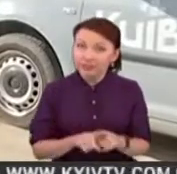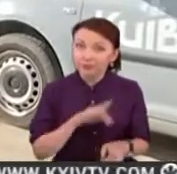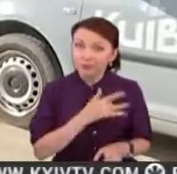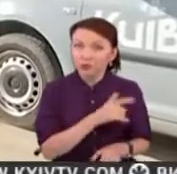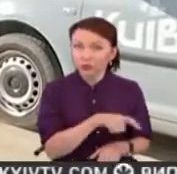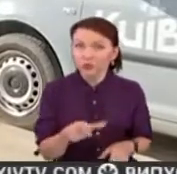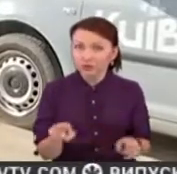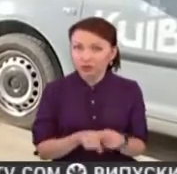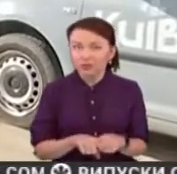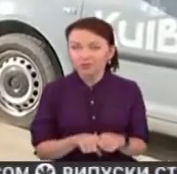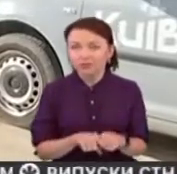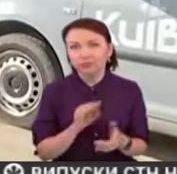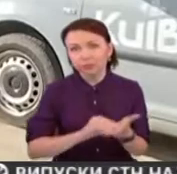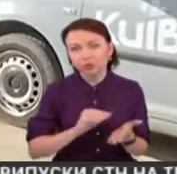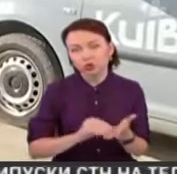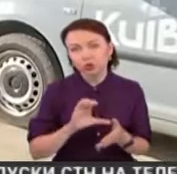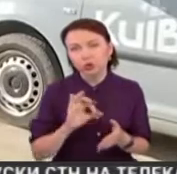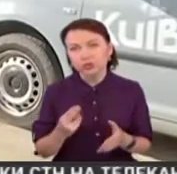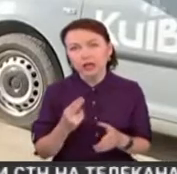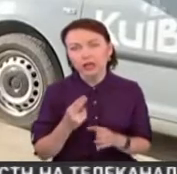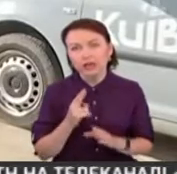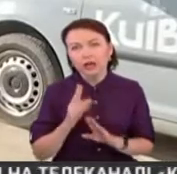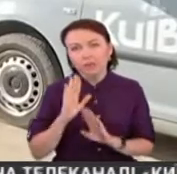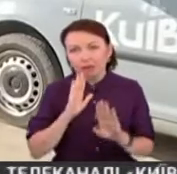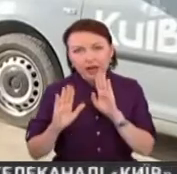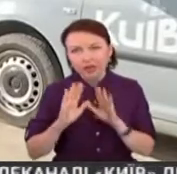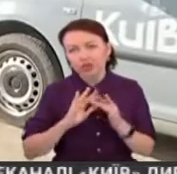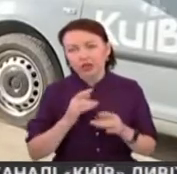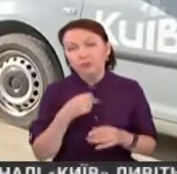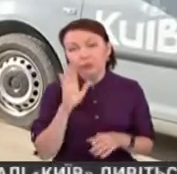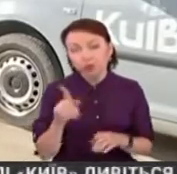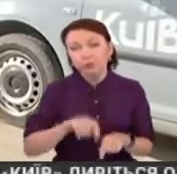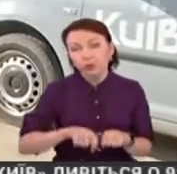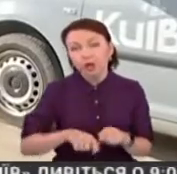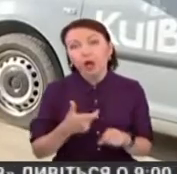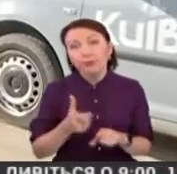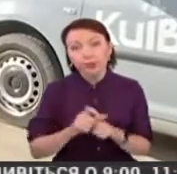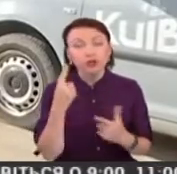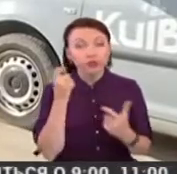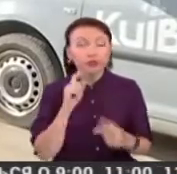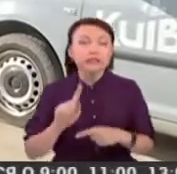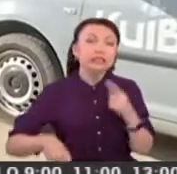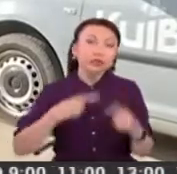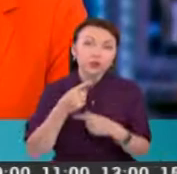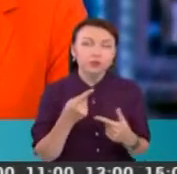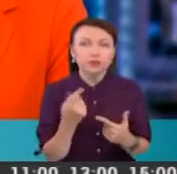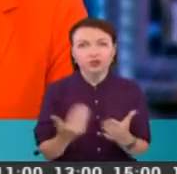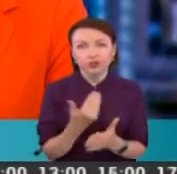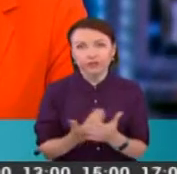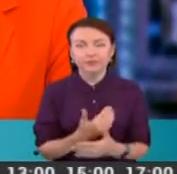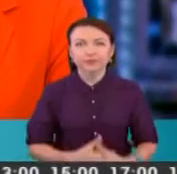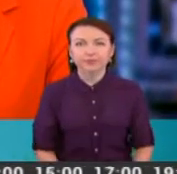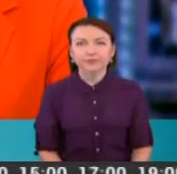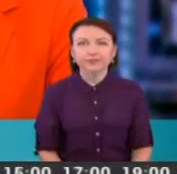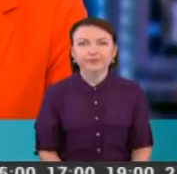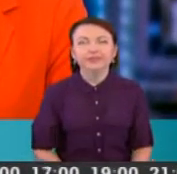місцевих також. Вони про це пишуть в соціальних мережах, ми будемо перевіряти. Більше інформації про це в наступних випусках СТН «Студія».